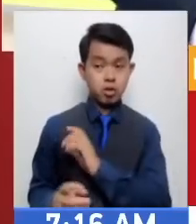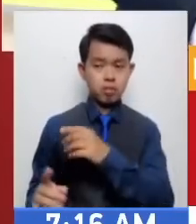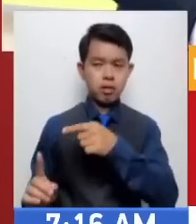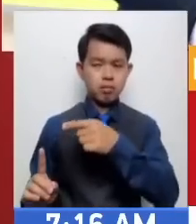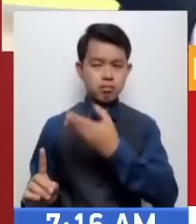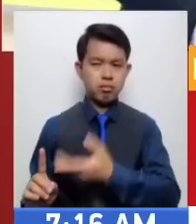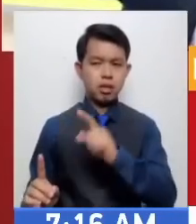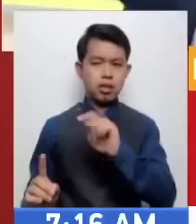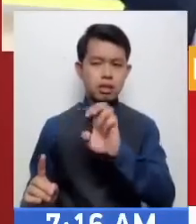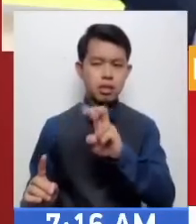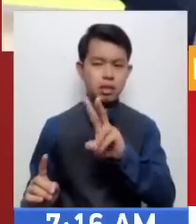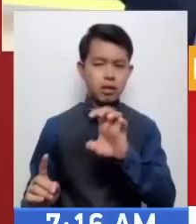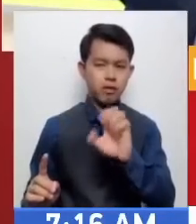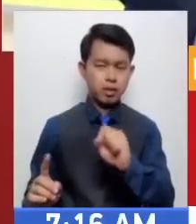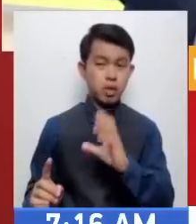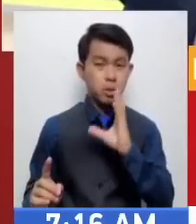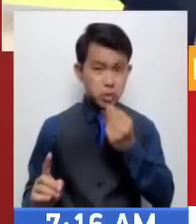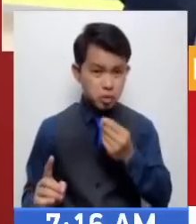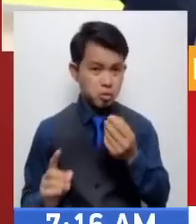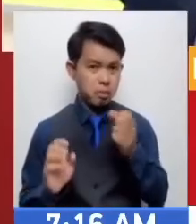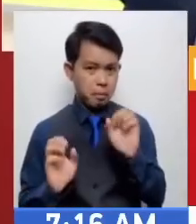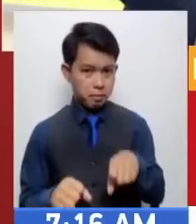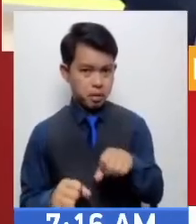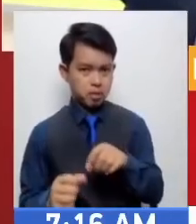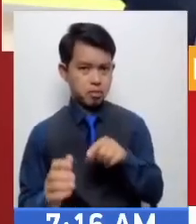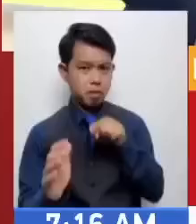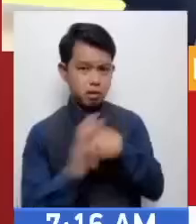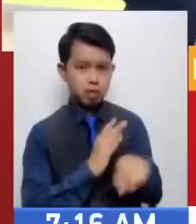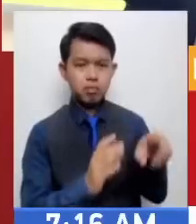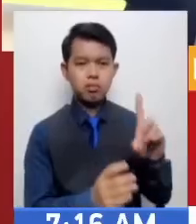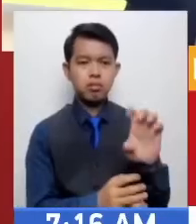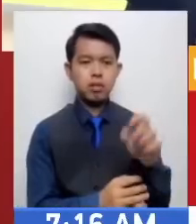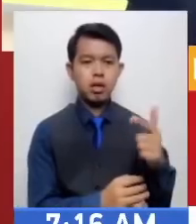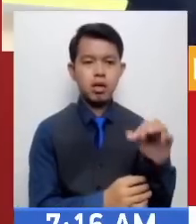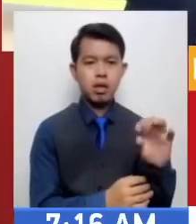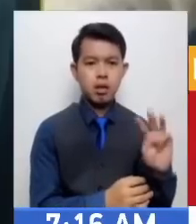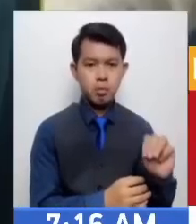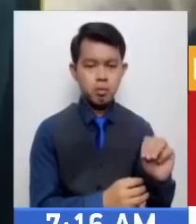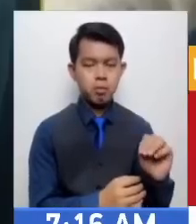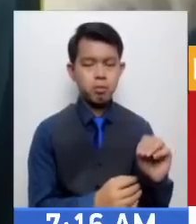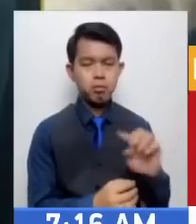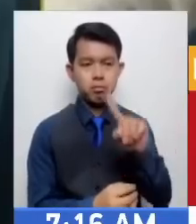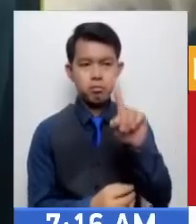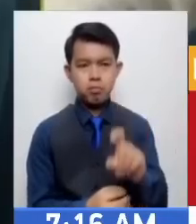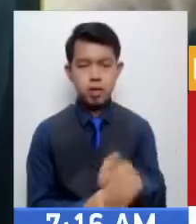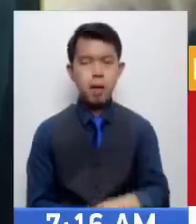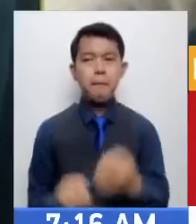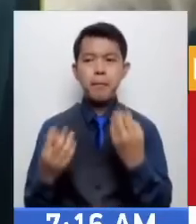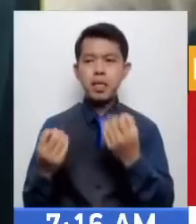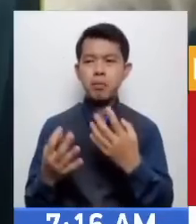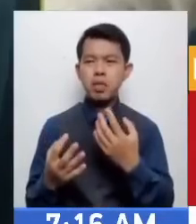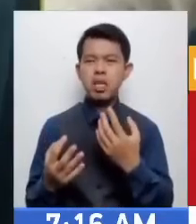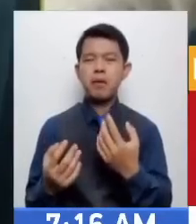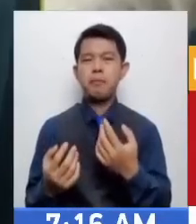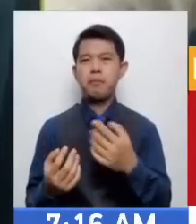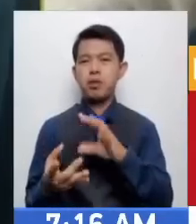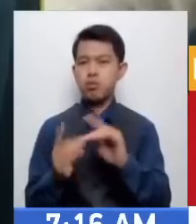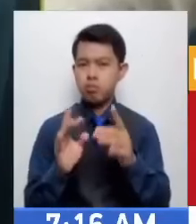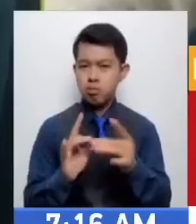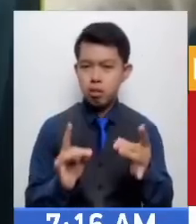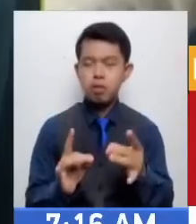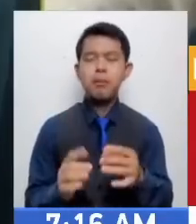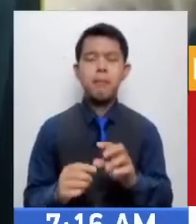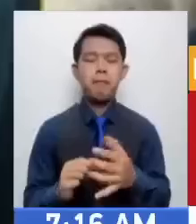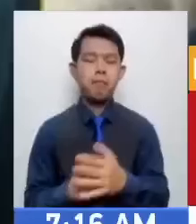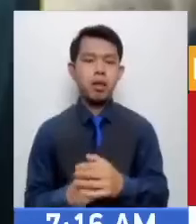sino ang pwedeng manakit kay Governor Degamo? Well, marami pong anggulong lumalabas. Hindi naman po siya nagbabanggit. Kaya nga po yung